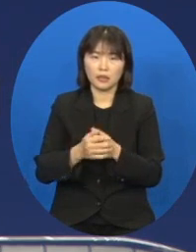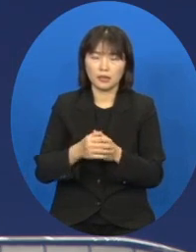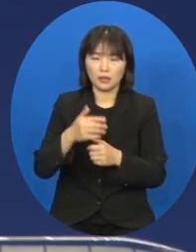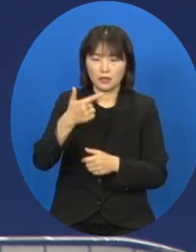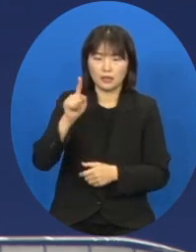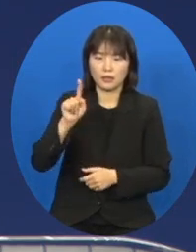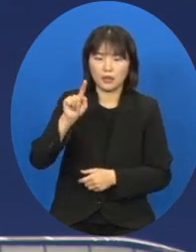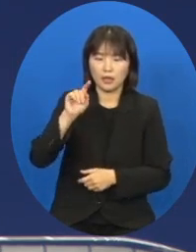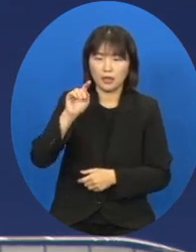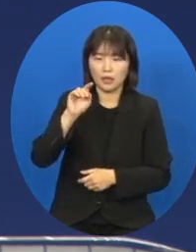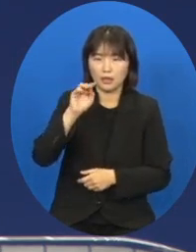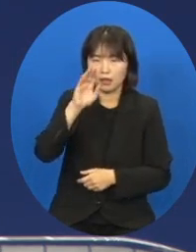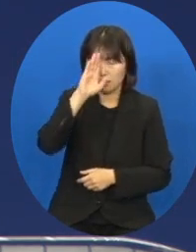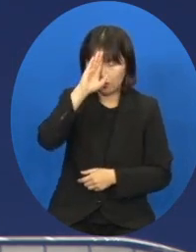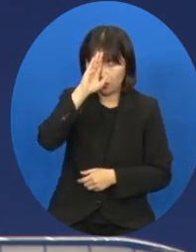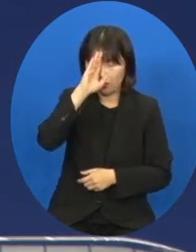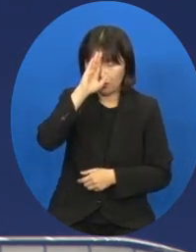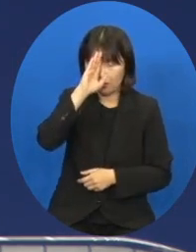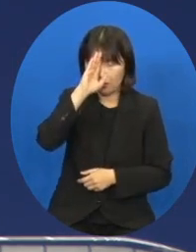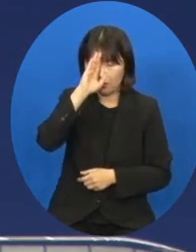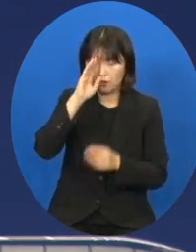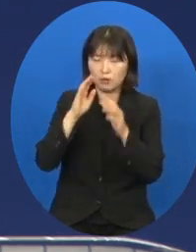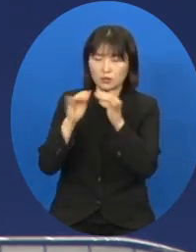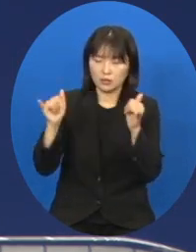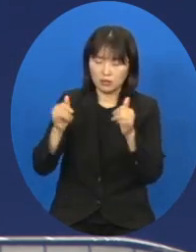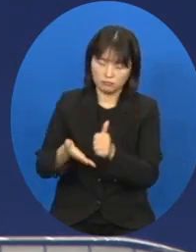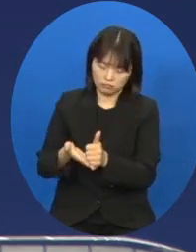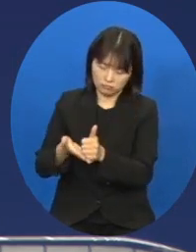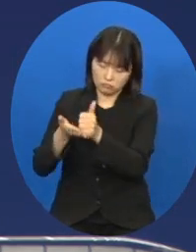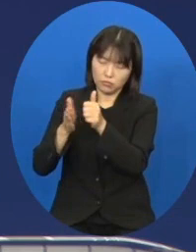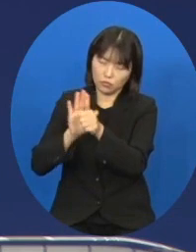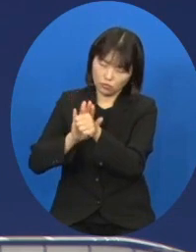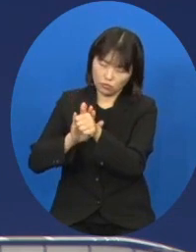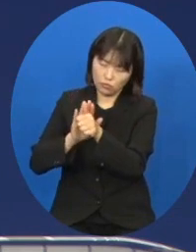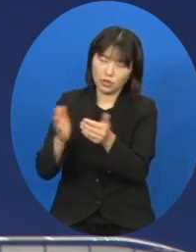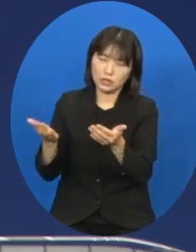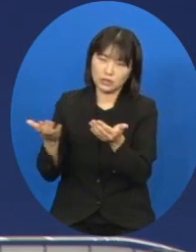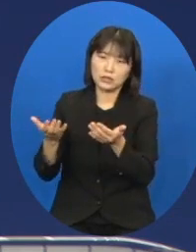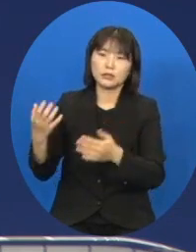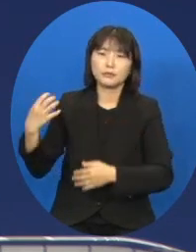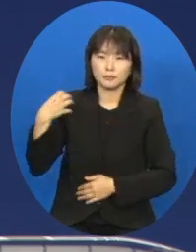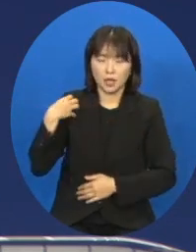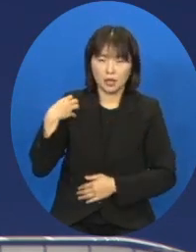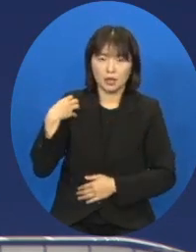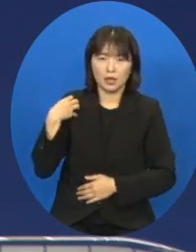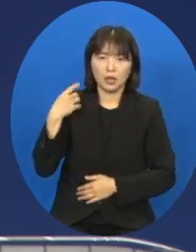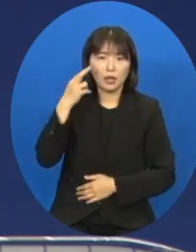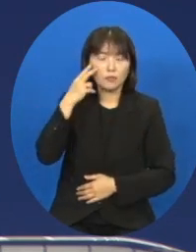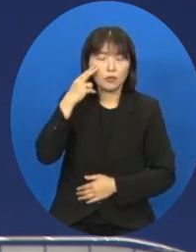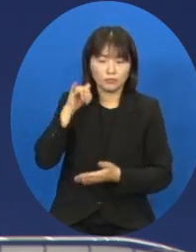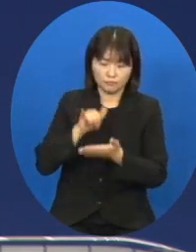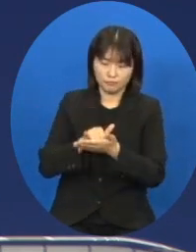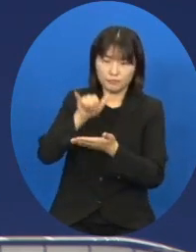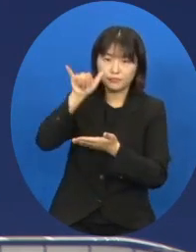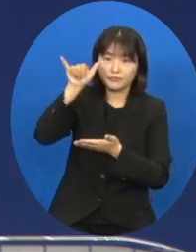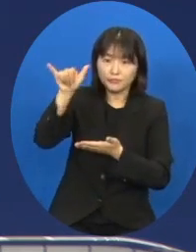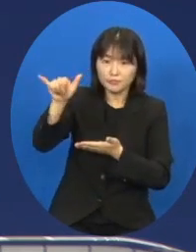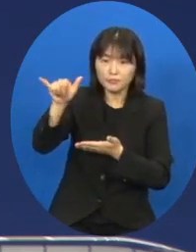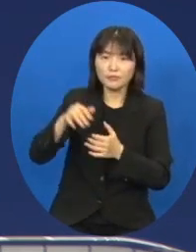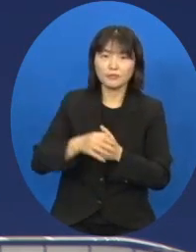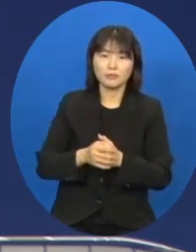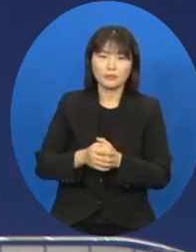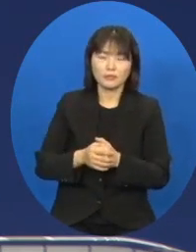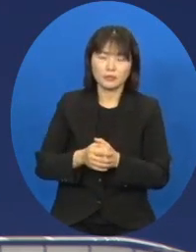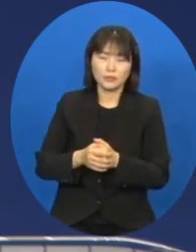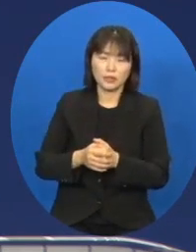나환자촌에서 거기서 나환자들을 섬기는 일을 하셨고, 그리고 미국에 이민을 가셔서 정말